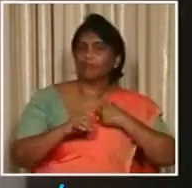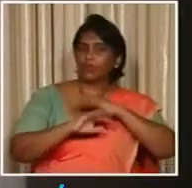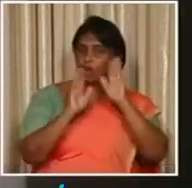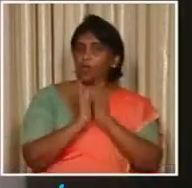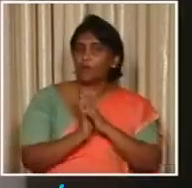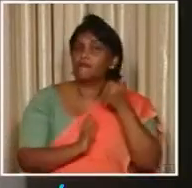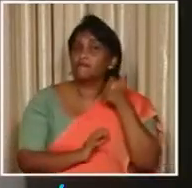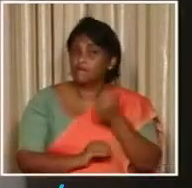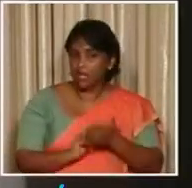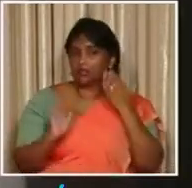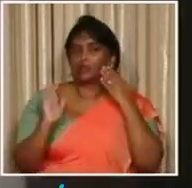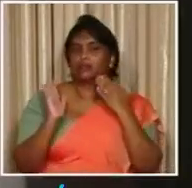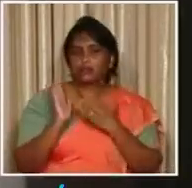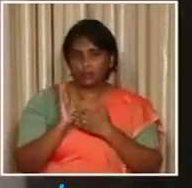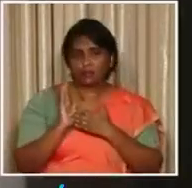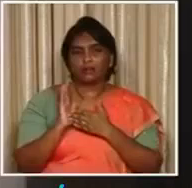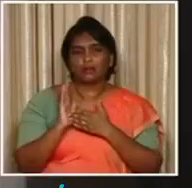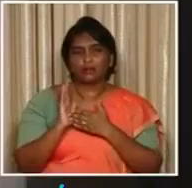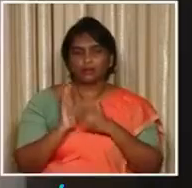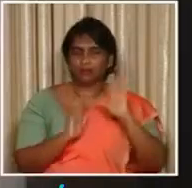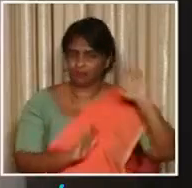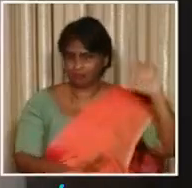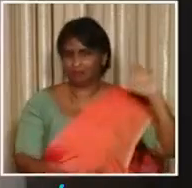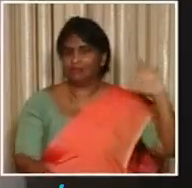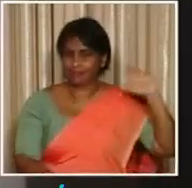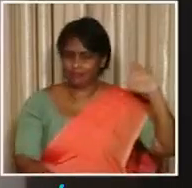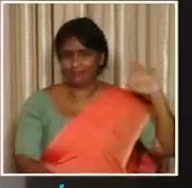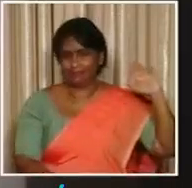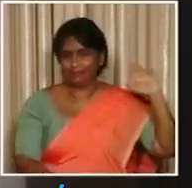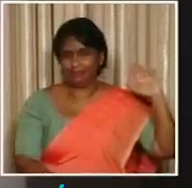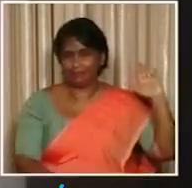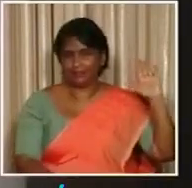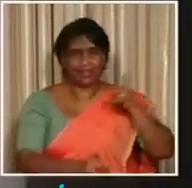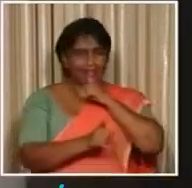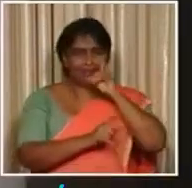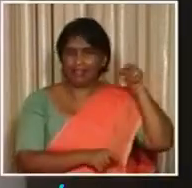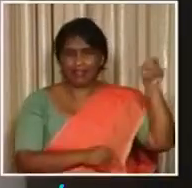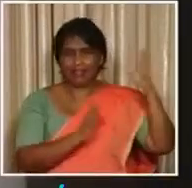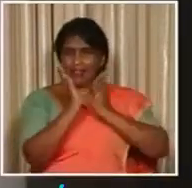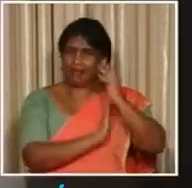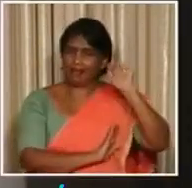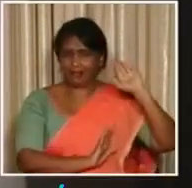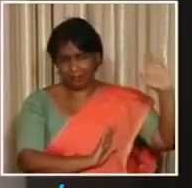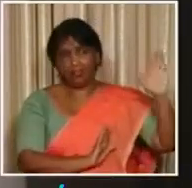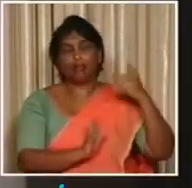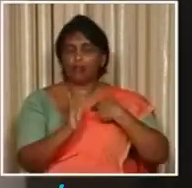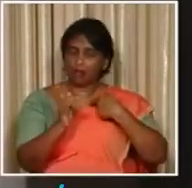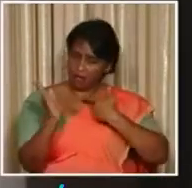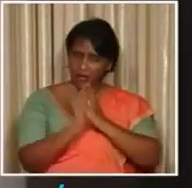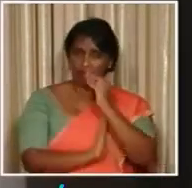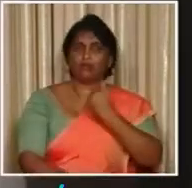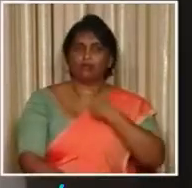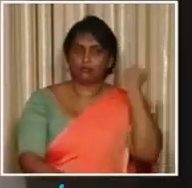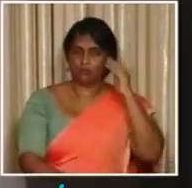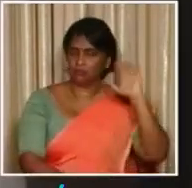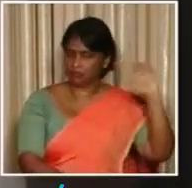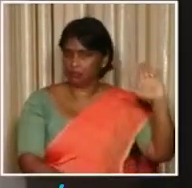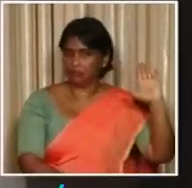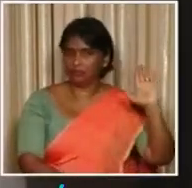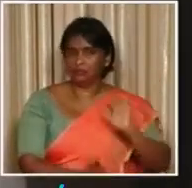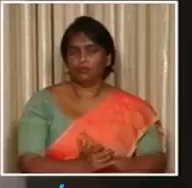hemotoma wedagath karanawa e nisa nana poda inna obutumata katha karanda aithiyak thiyena wage matath aithiyak thiyena karuna kala eka ida denna